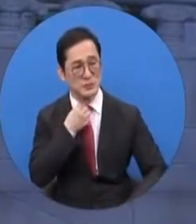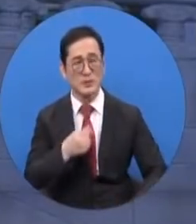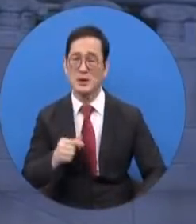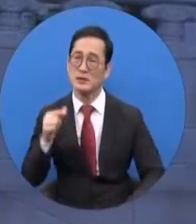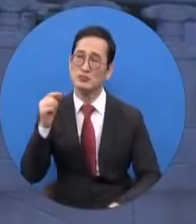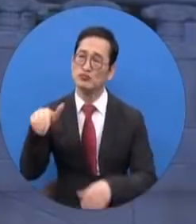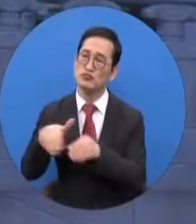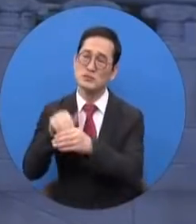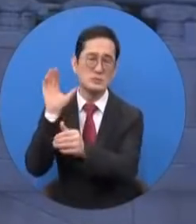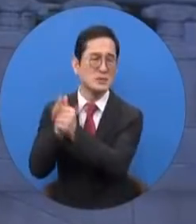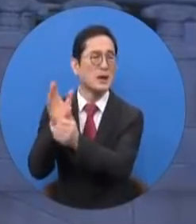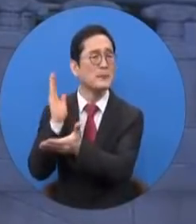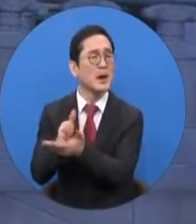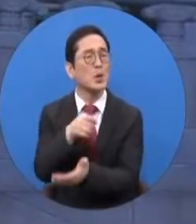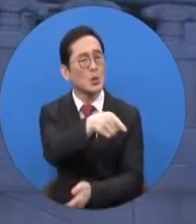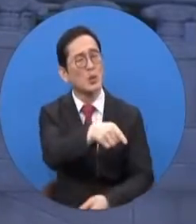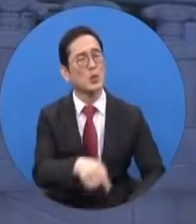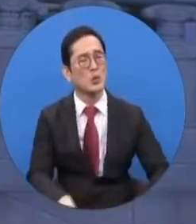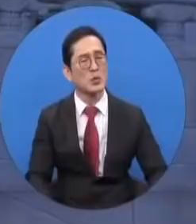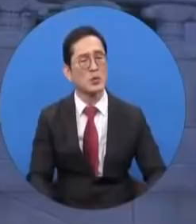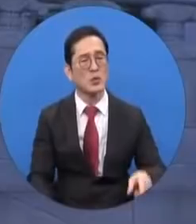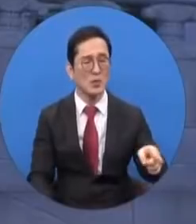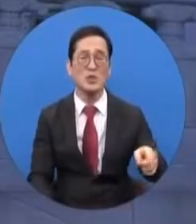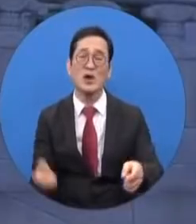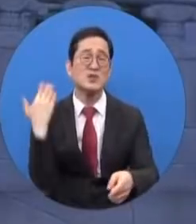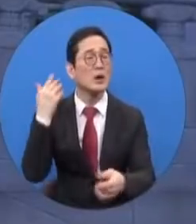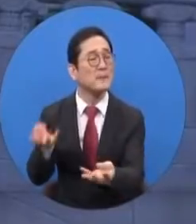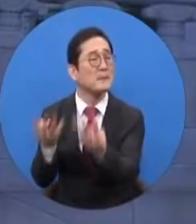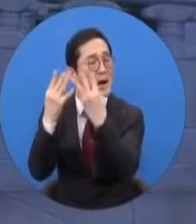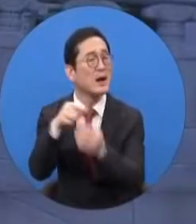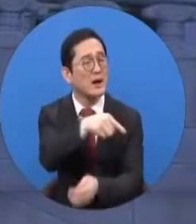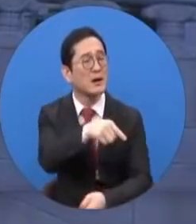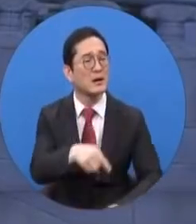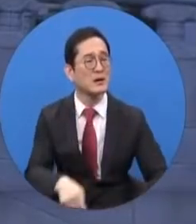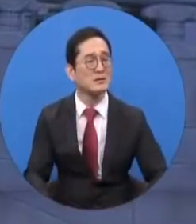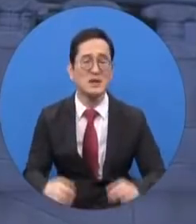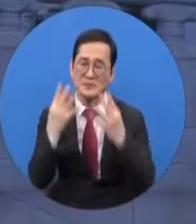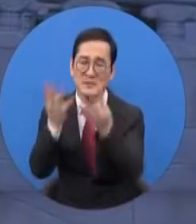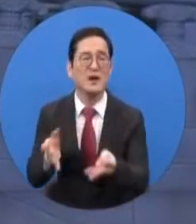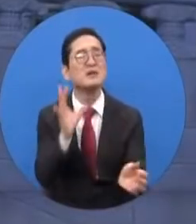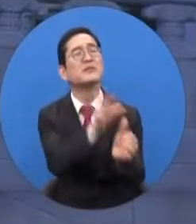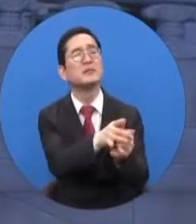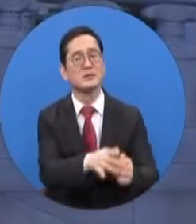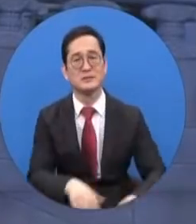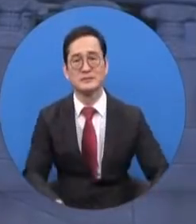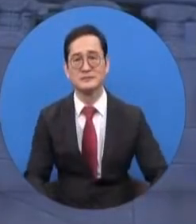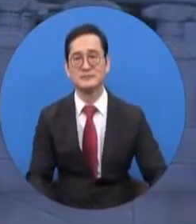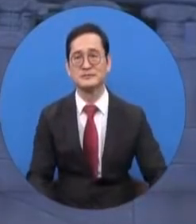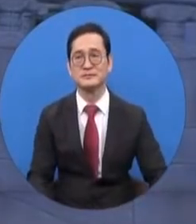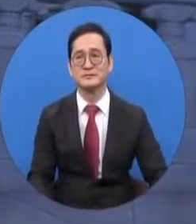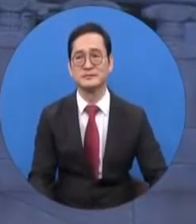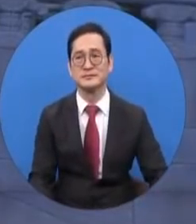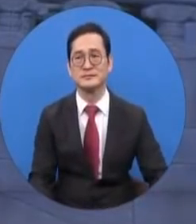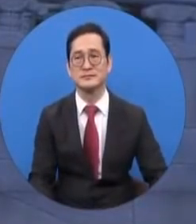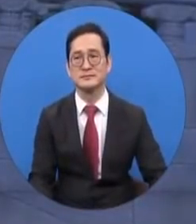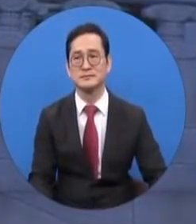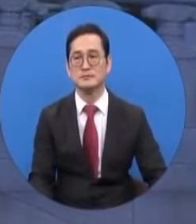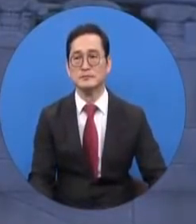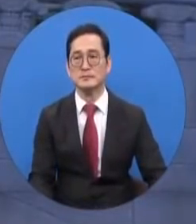입장에서는 가둔 자가 해결하라라고 이야기를 하고 있습니다. 물론 문재인 대통령이 가둔 건 아니죠.